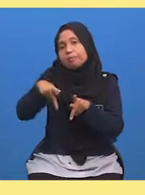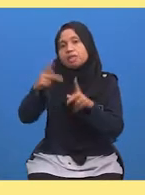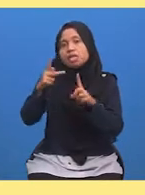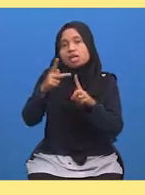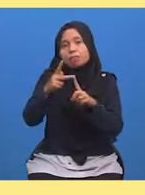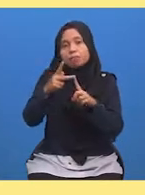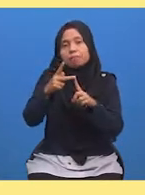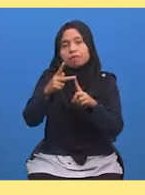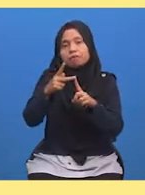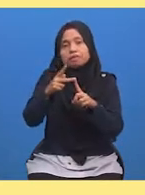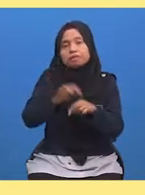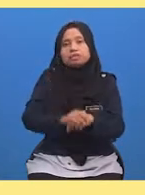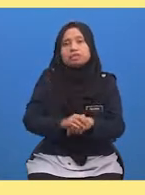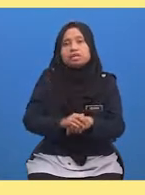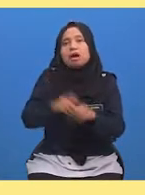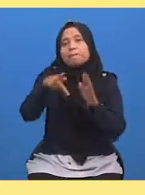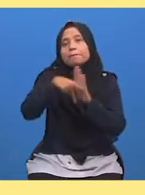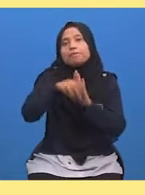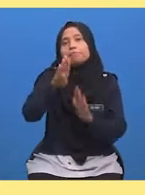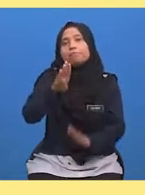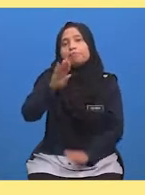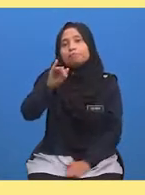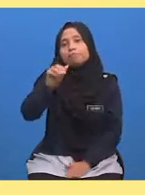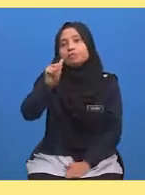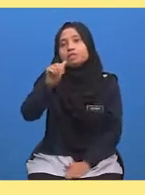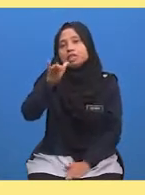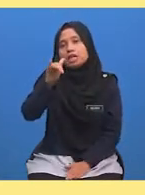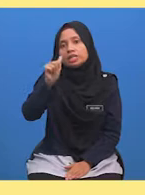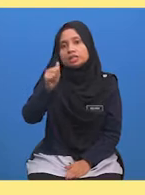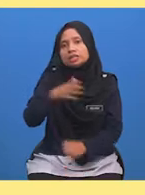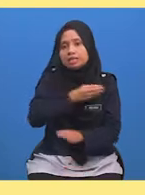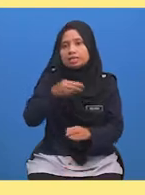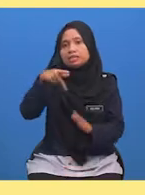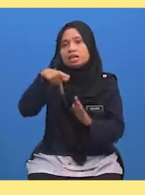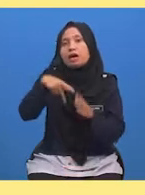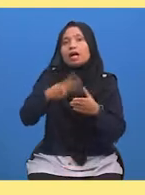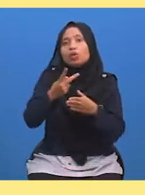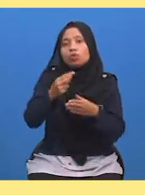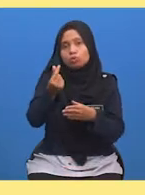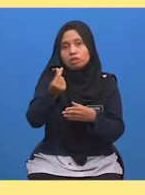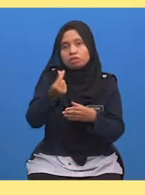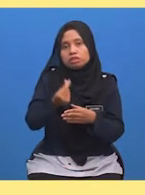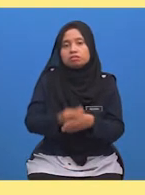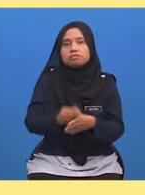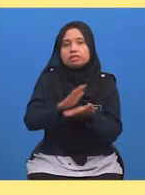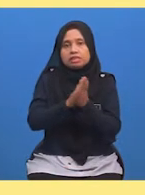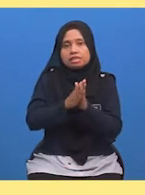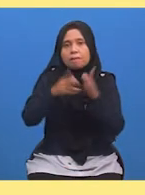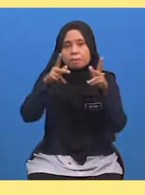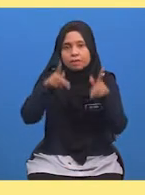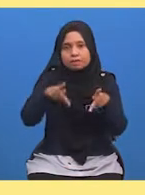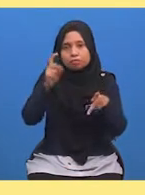perniagaan kepada pembiaya dan pelabur. Maka, pelajar perlu ingat